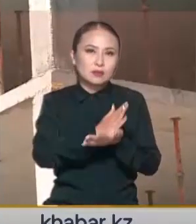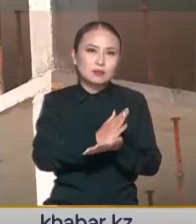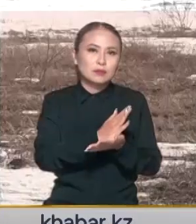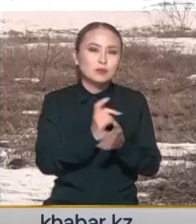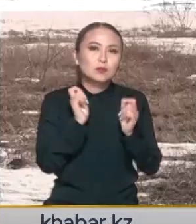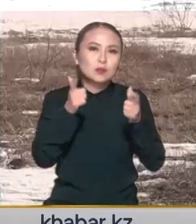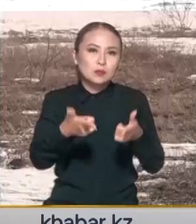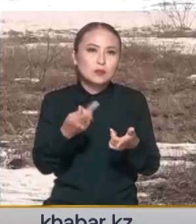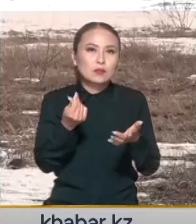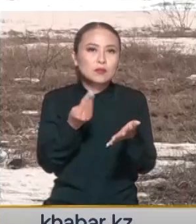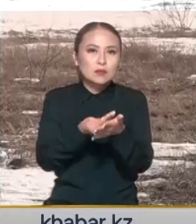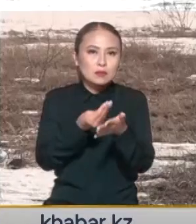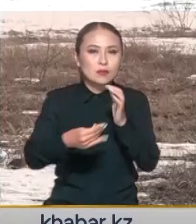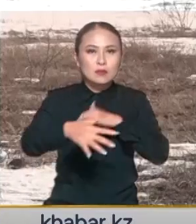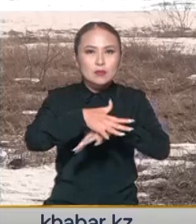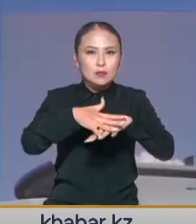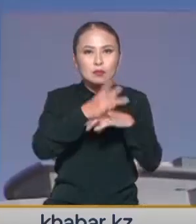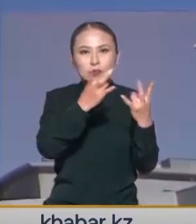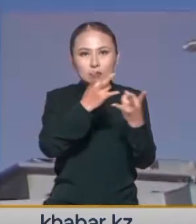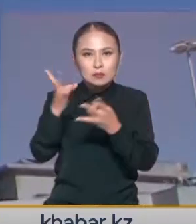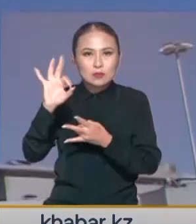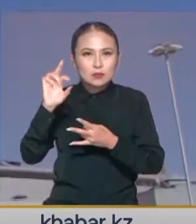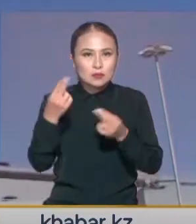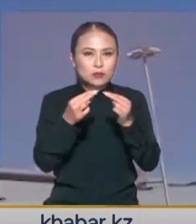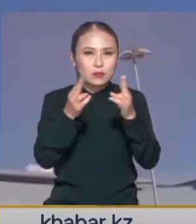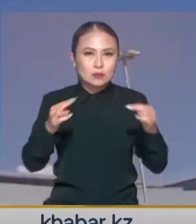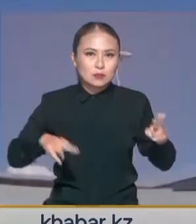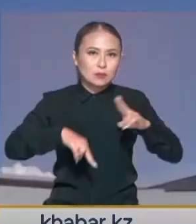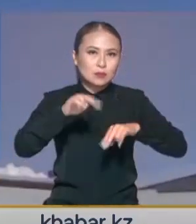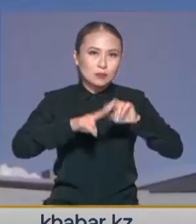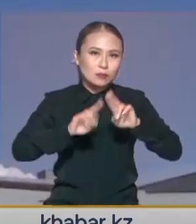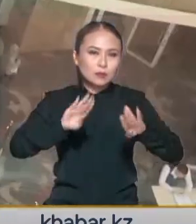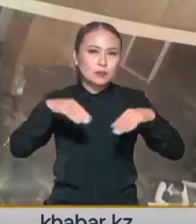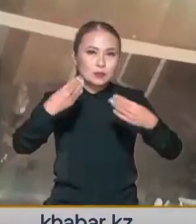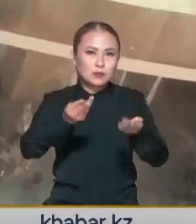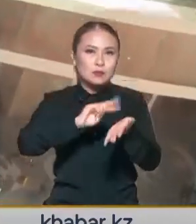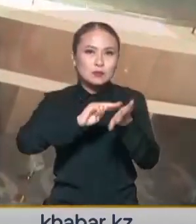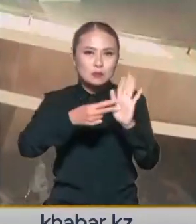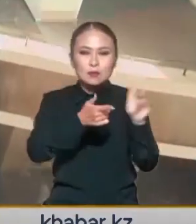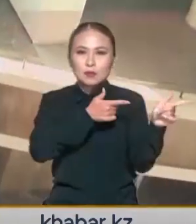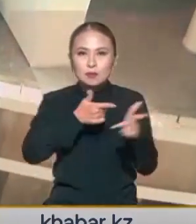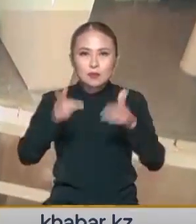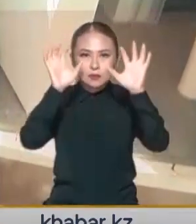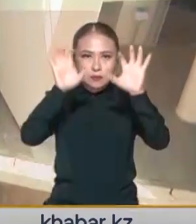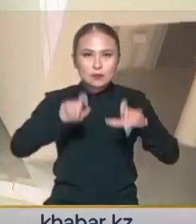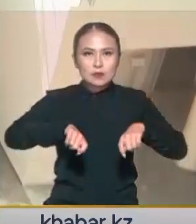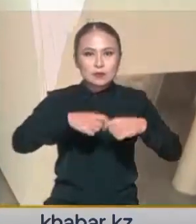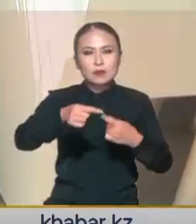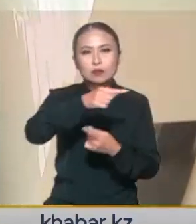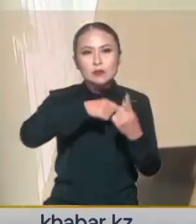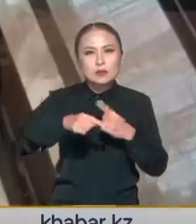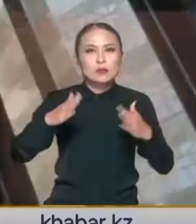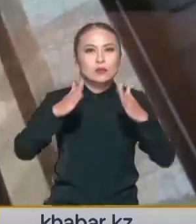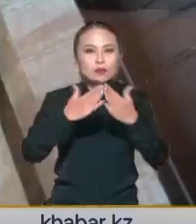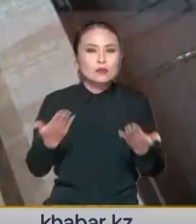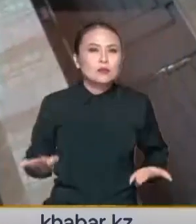қоржынына түсті. Бұл қаржыға халық қажетіне жарар әлеуметтік нысан салынып, пайдалануға беру жоспарланған. Заңсыз жолмен алынған